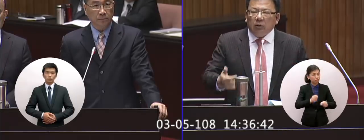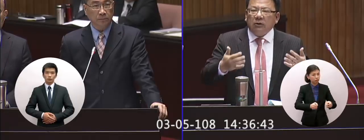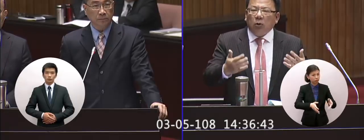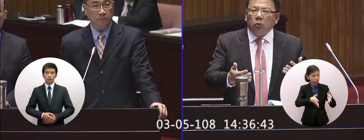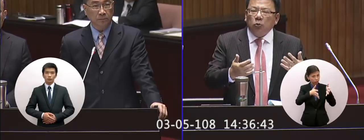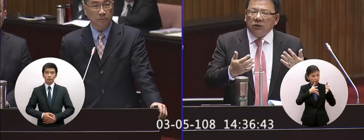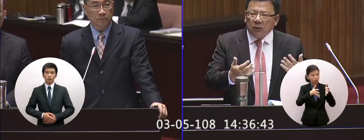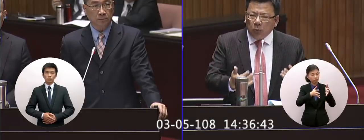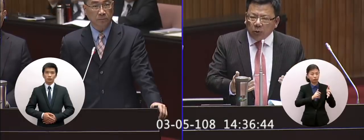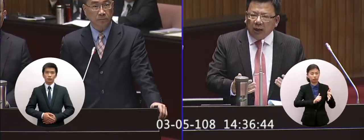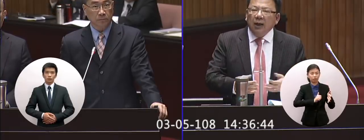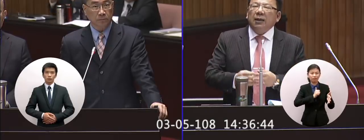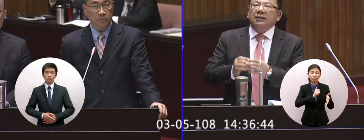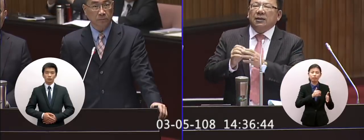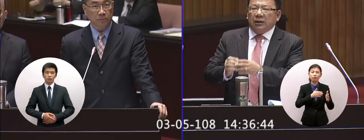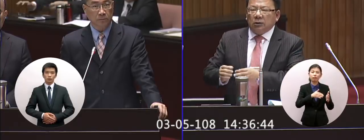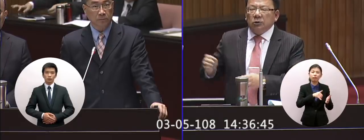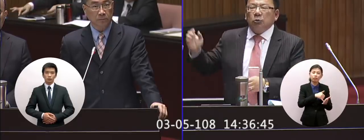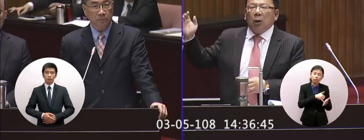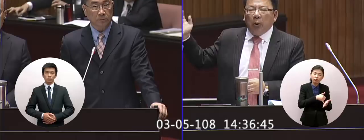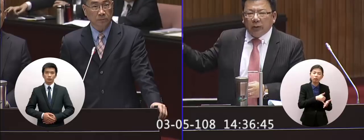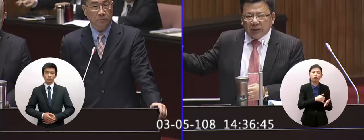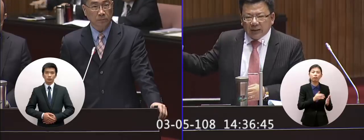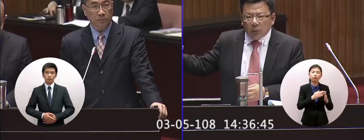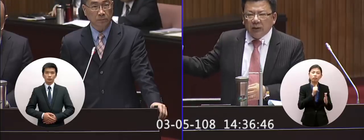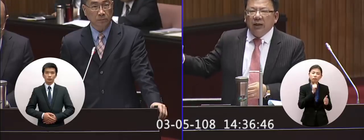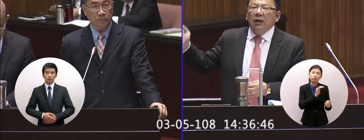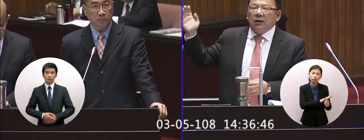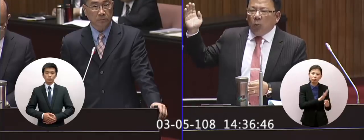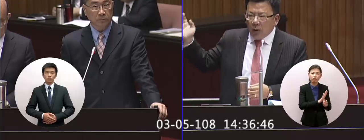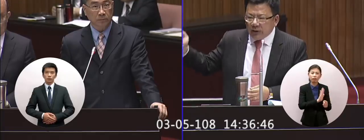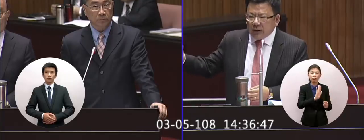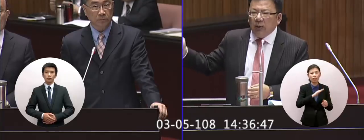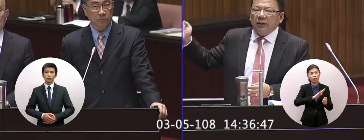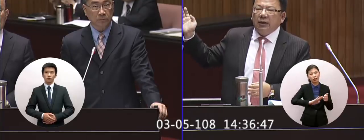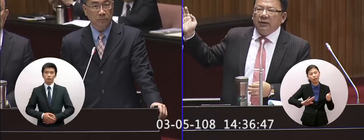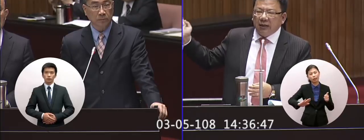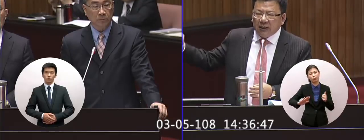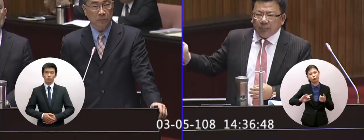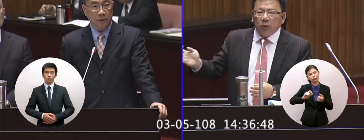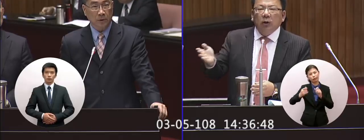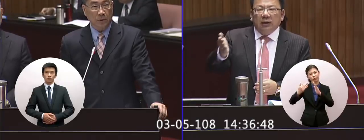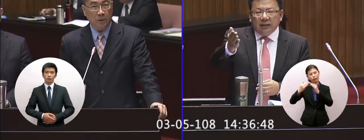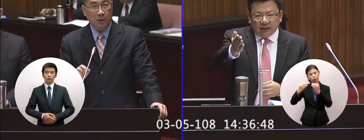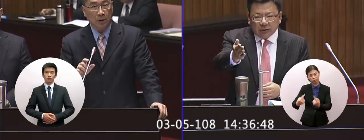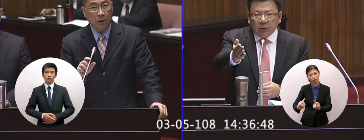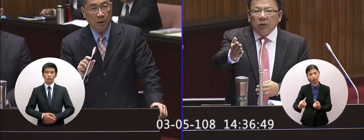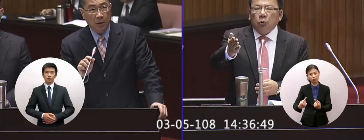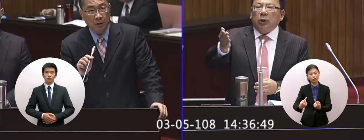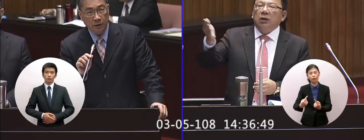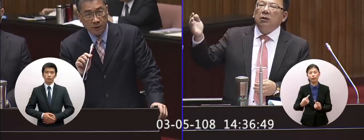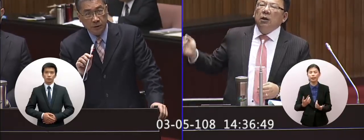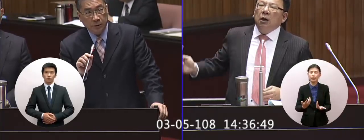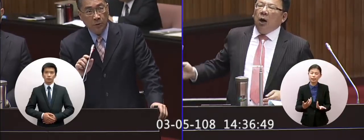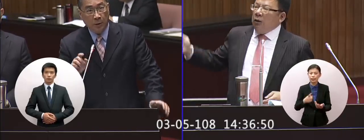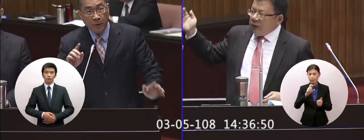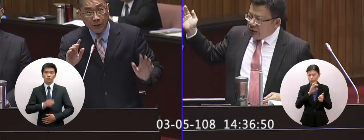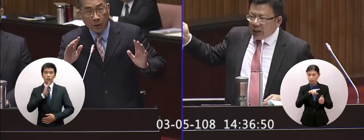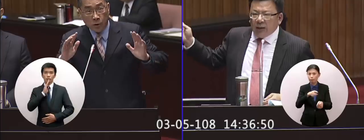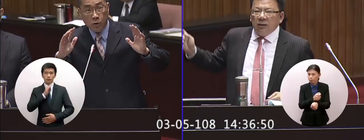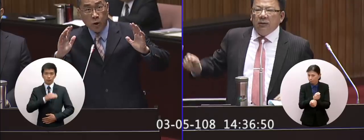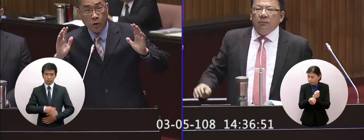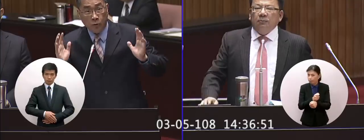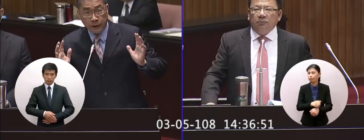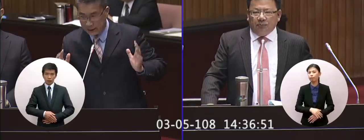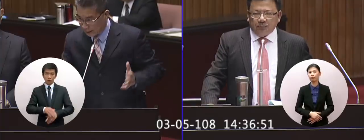实达到照顾弱势的目的，但是衍生出来会有这样的问题。这个我希望提醒内政部，提醒行政院注意。 是，我